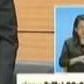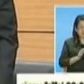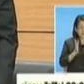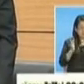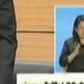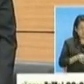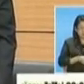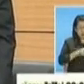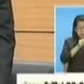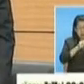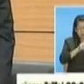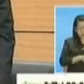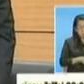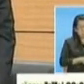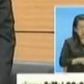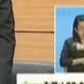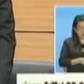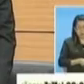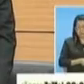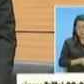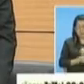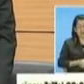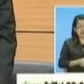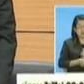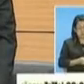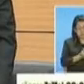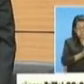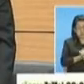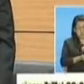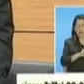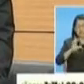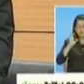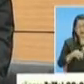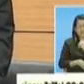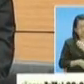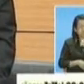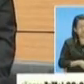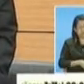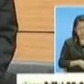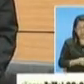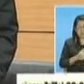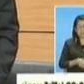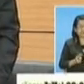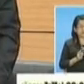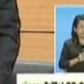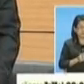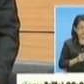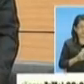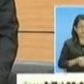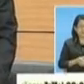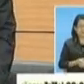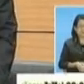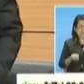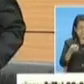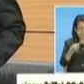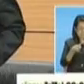ชานุภาพขอให้ DSI นำมาเปิดเผยกับพี่น้องประชาชนเรื่องที่สองท่านประธานครับจากกรณี